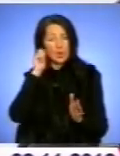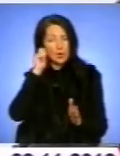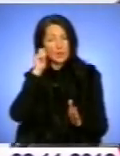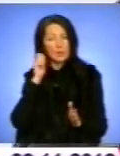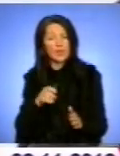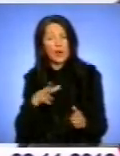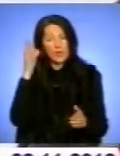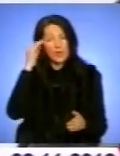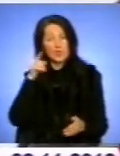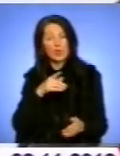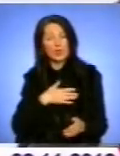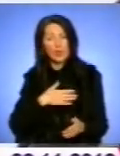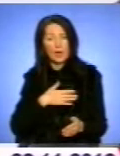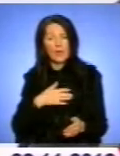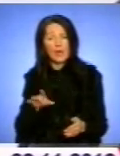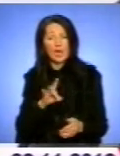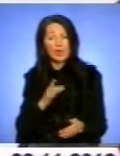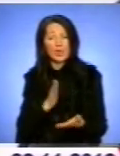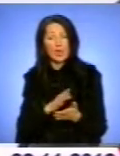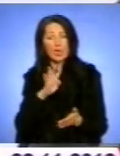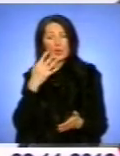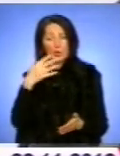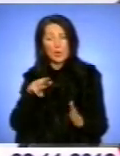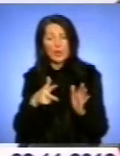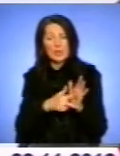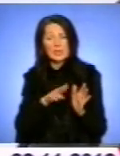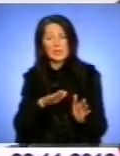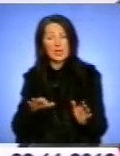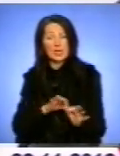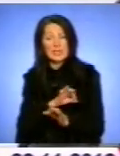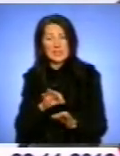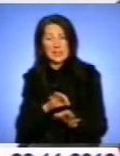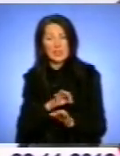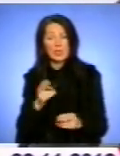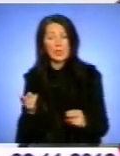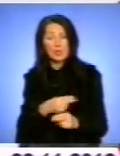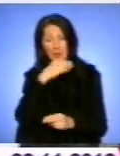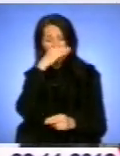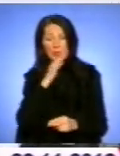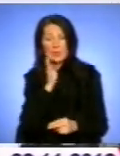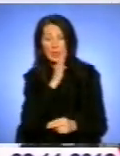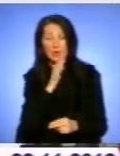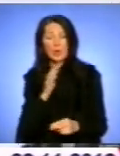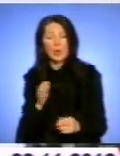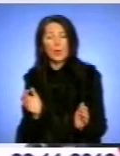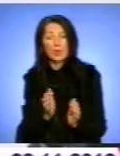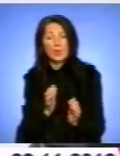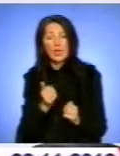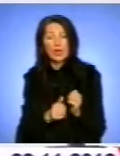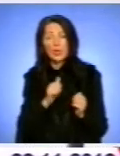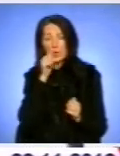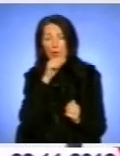нас в районі налічується 48 дітей сиріт, позбавлених батьківського піклування, і кожного року